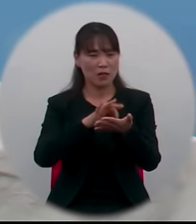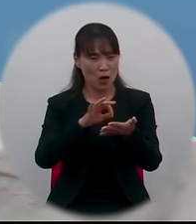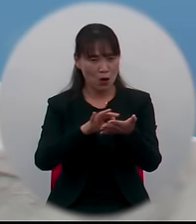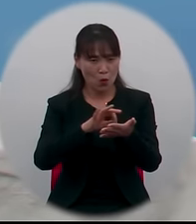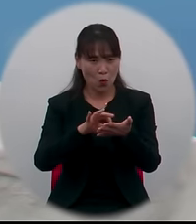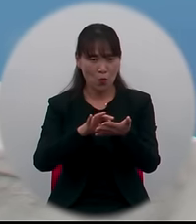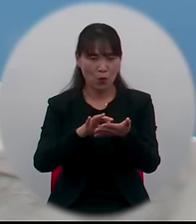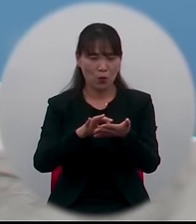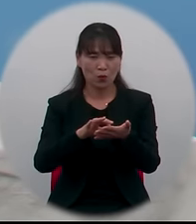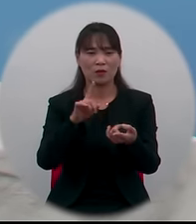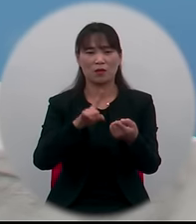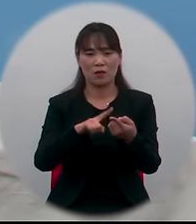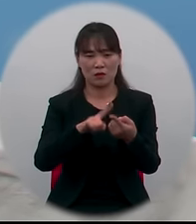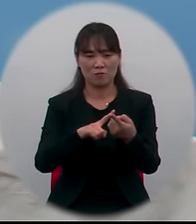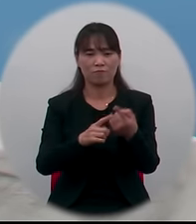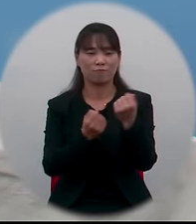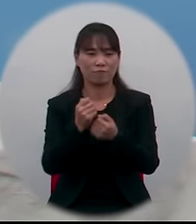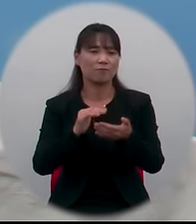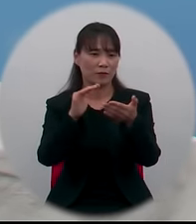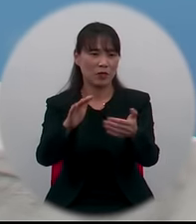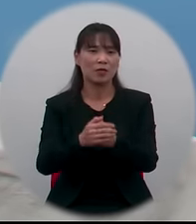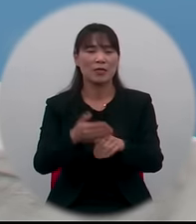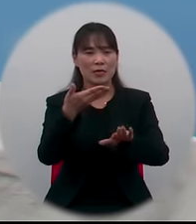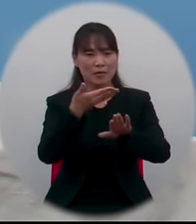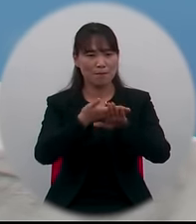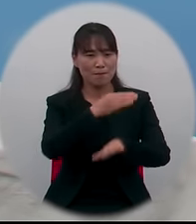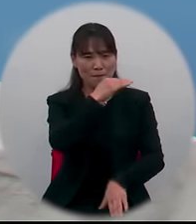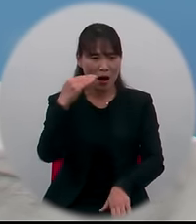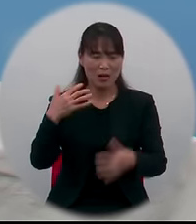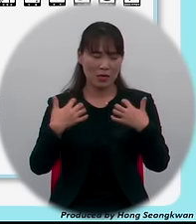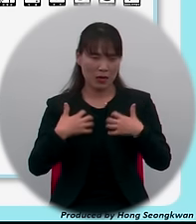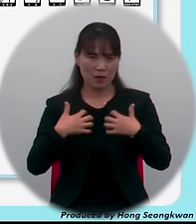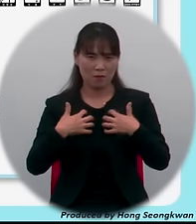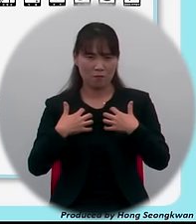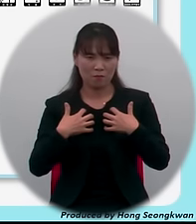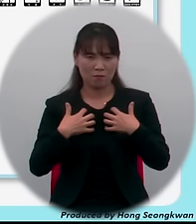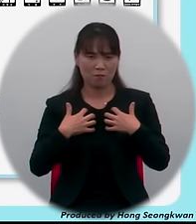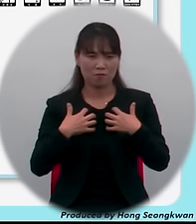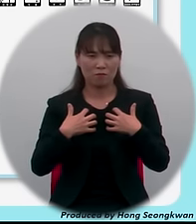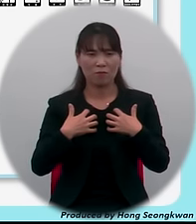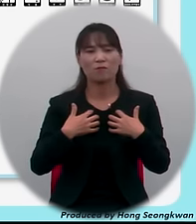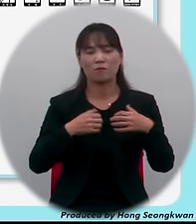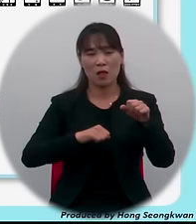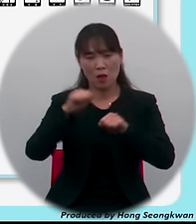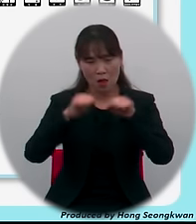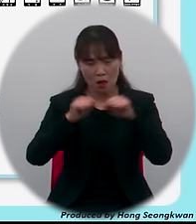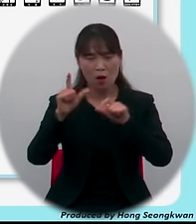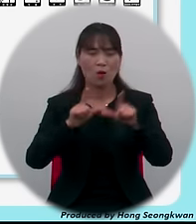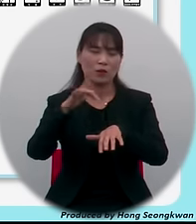건강한 게임 사용 지도의 핵심 세 번째 단계 말씀을 드릴게요 바른 게임 이용 테도 습관을 형성하는게 매우